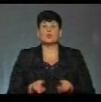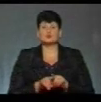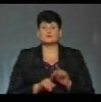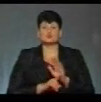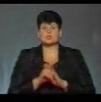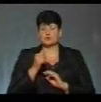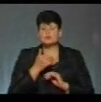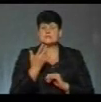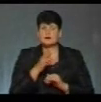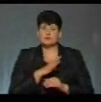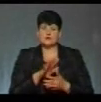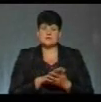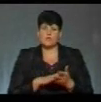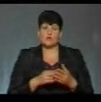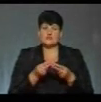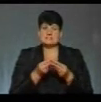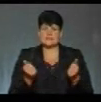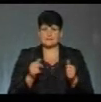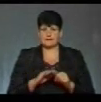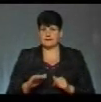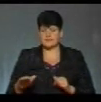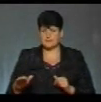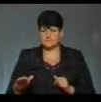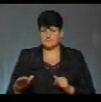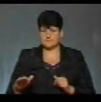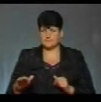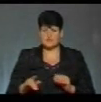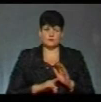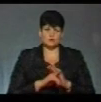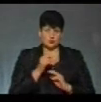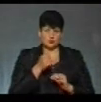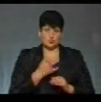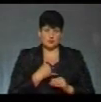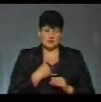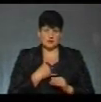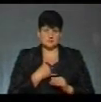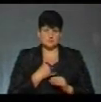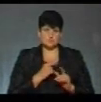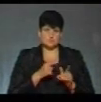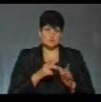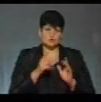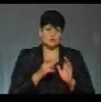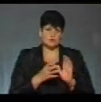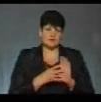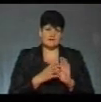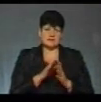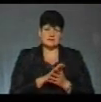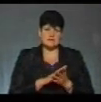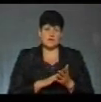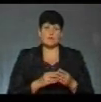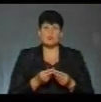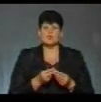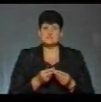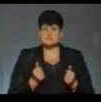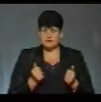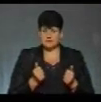було заяв про зникнення дітей? Від початку року в нас поступило 109 заяв про зникнення, на даний